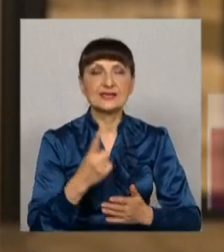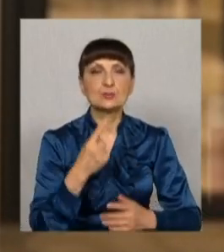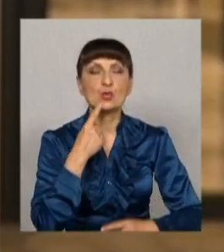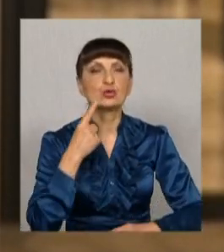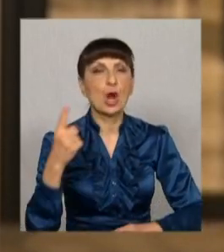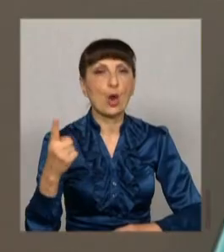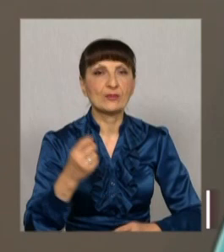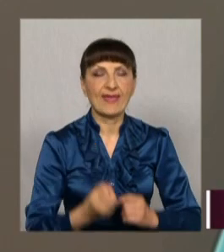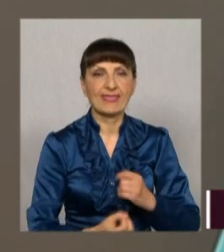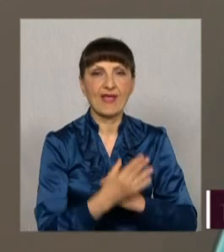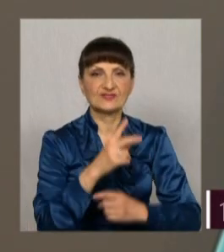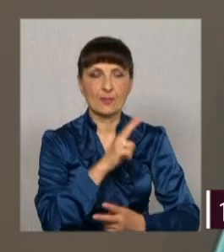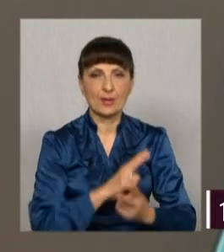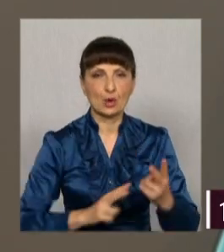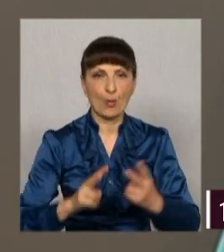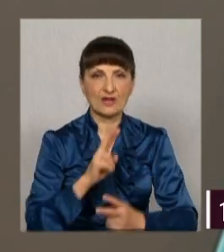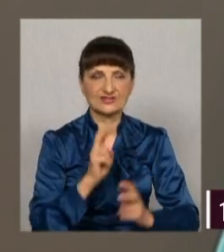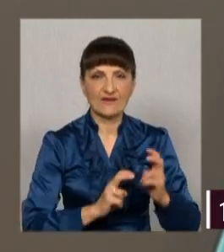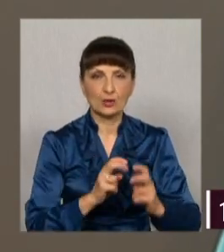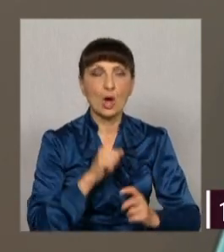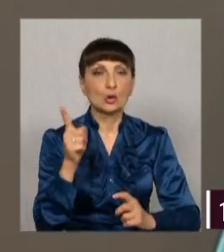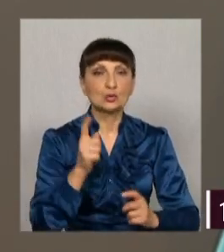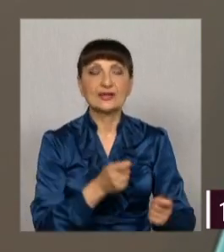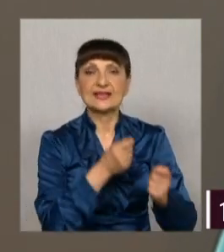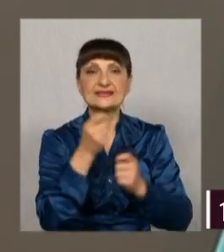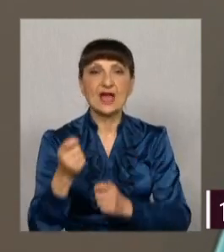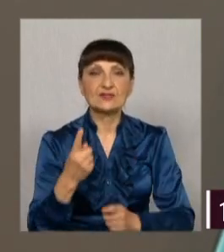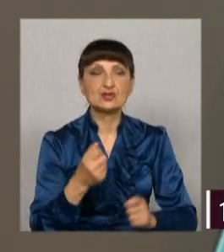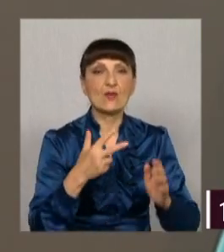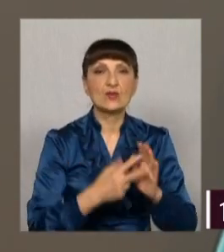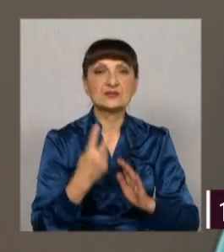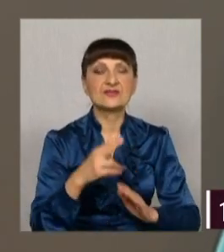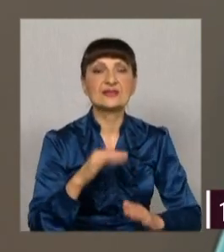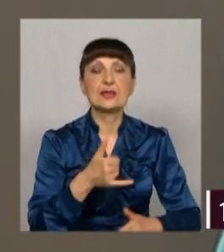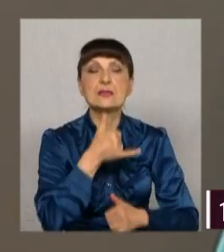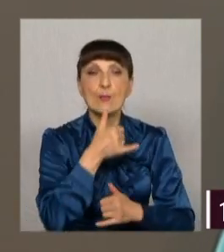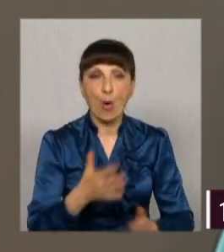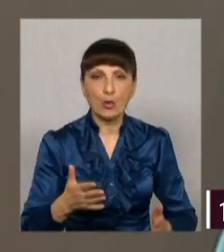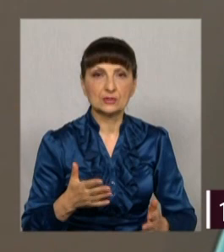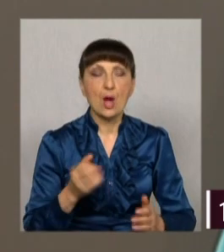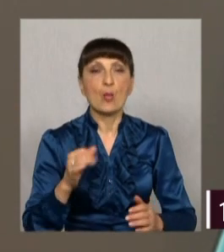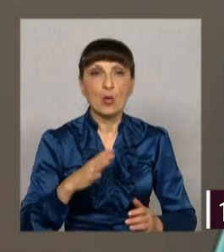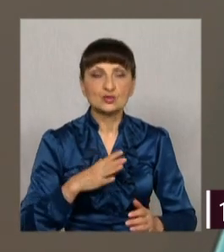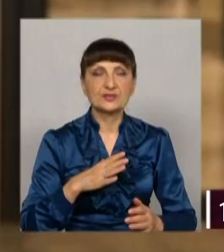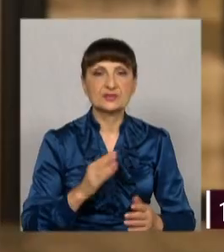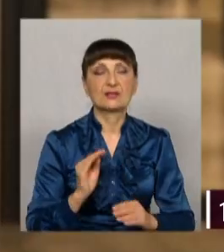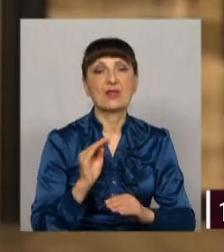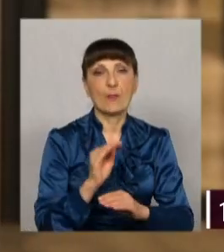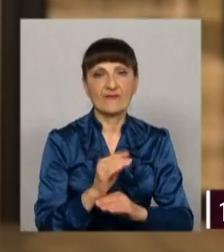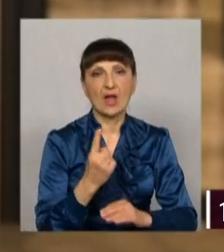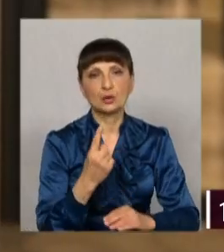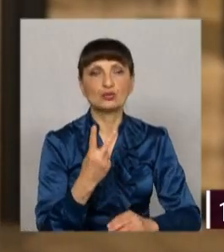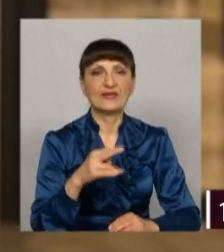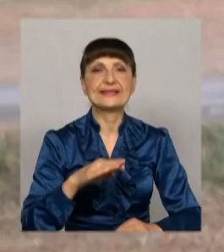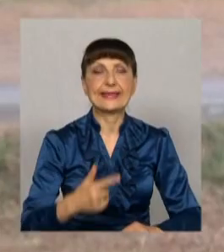от нефтеперерабатывающих заводов, и туда не могут их доставить по 182 тенге. Возможно, к установленной добавят 1-2